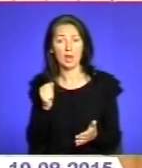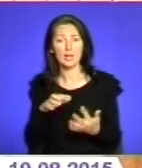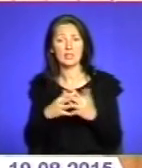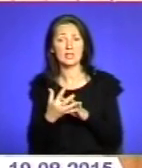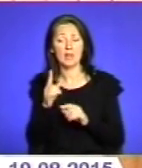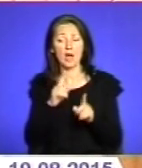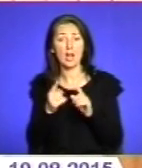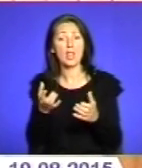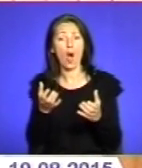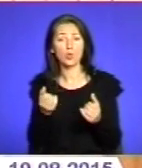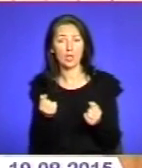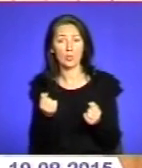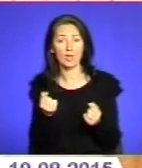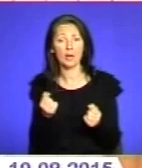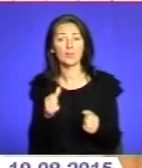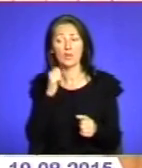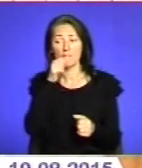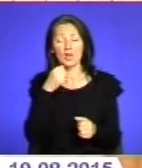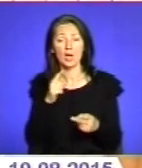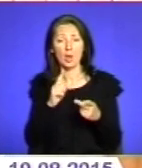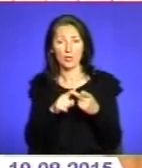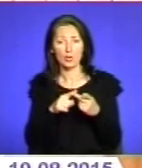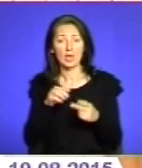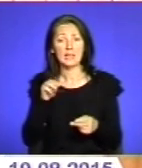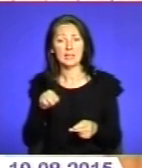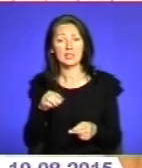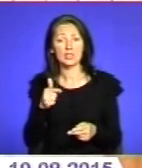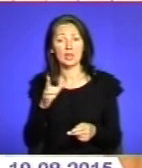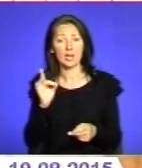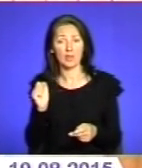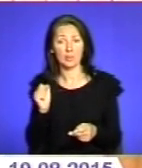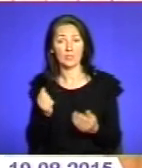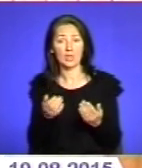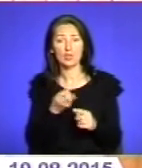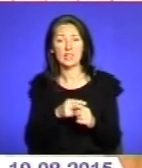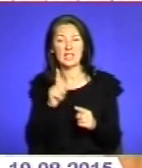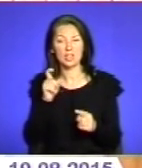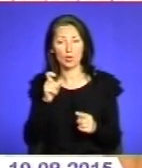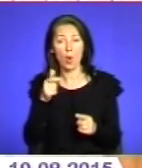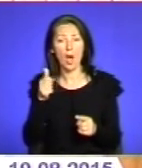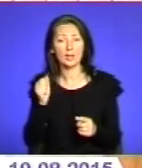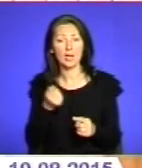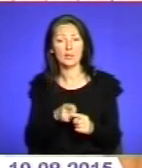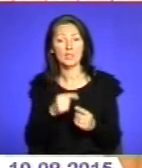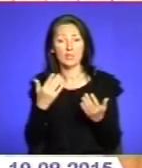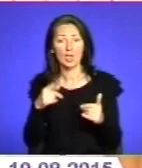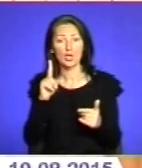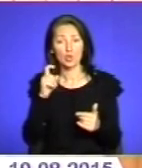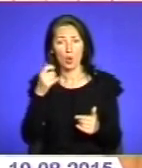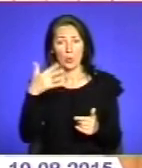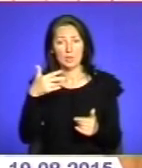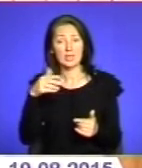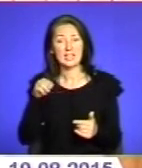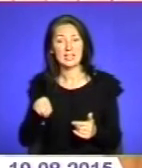рада отримує в рік 1500 гривень. Якщо це 100 гектарів, це вже 150 тисяч.